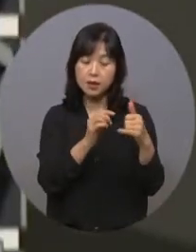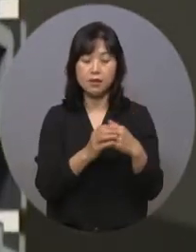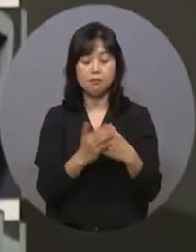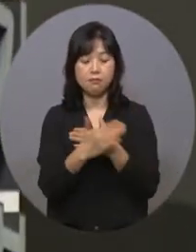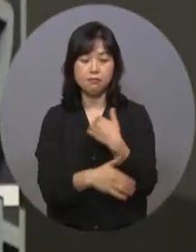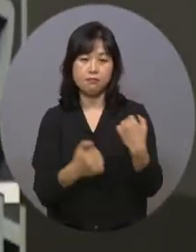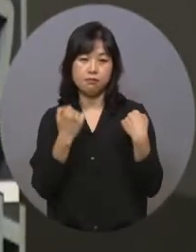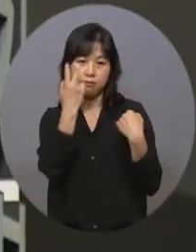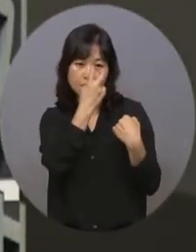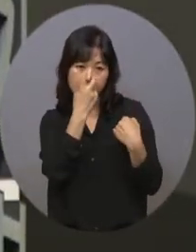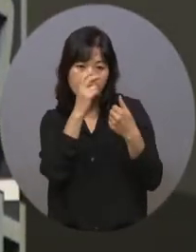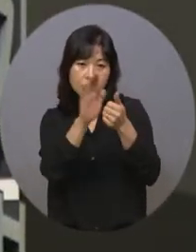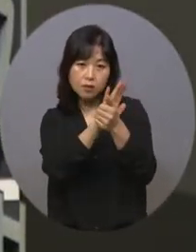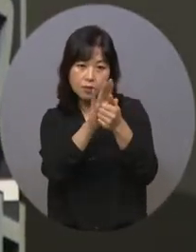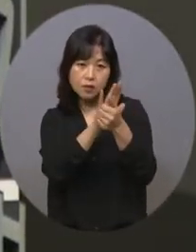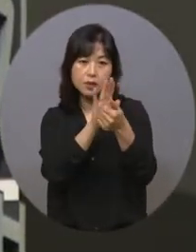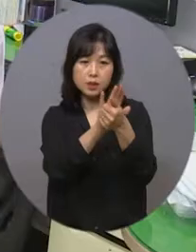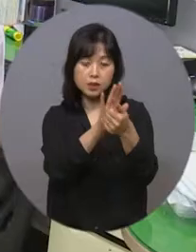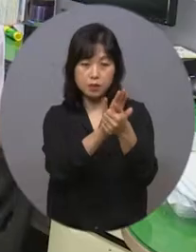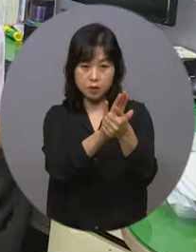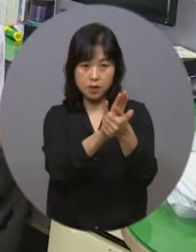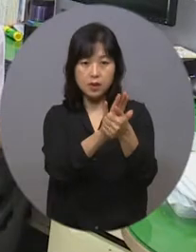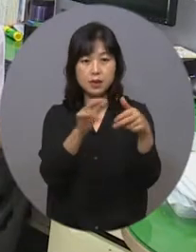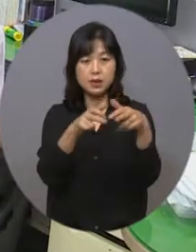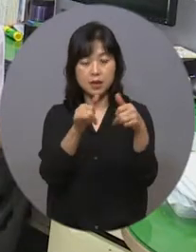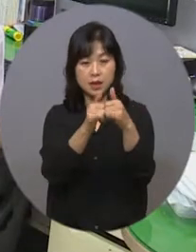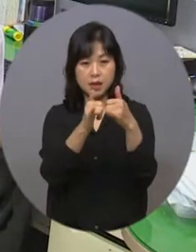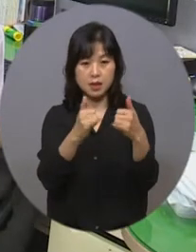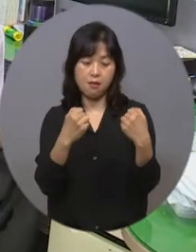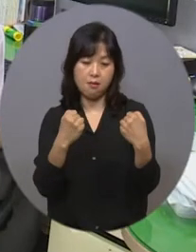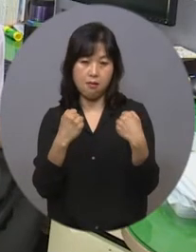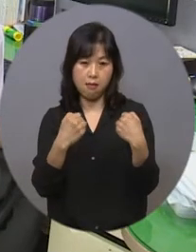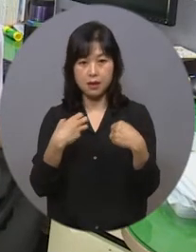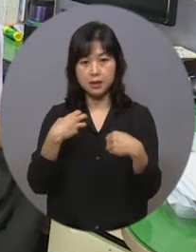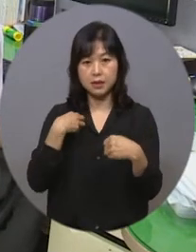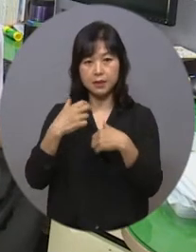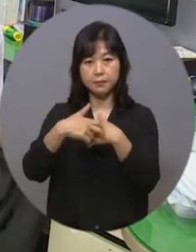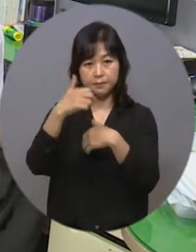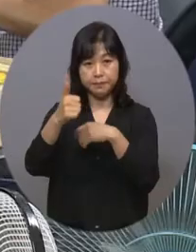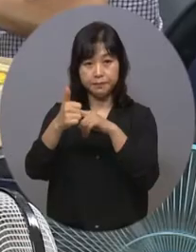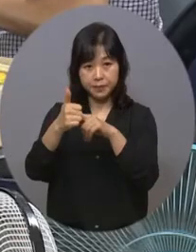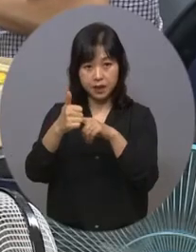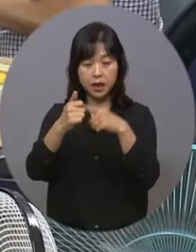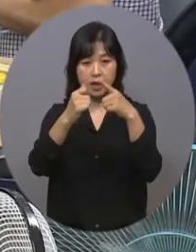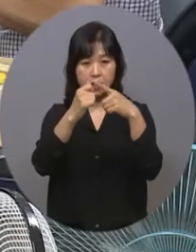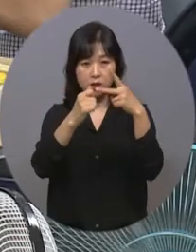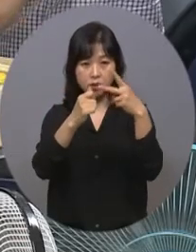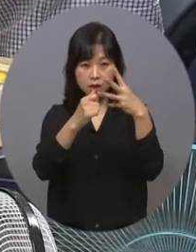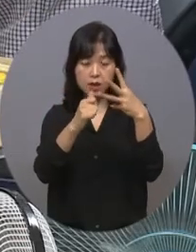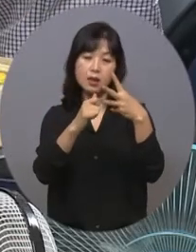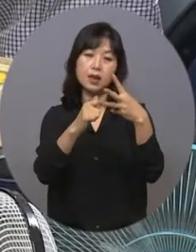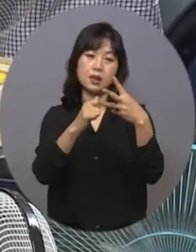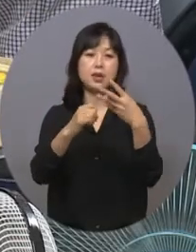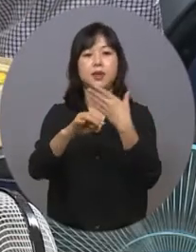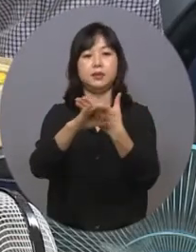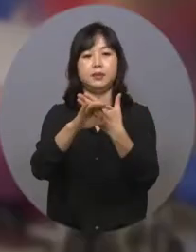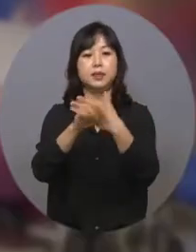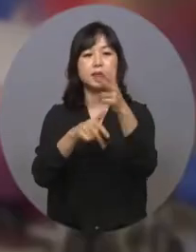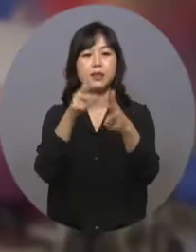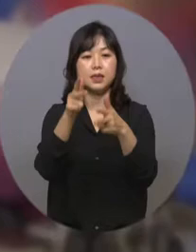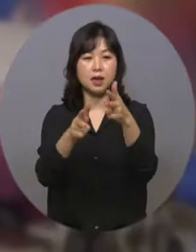건강관리 서비스를 제공하는 장애인 건강 조치 3단계 시범사업을 시행하고 있습니다